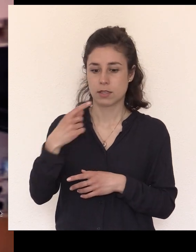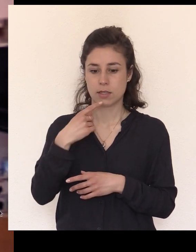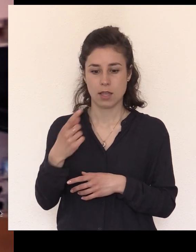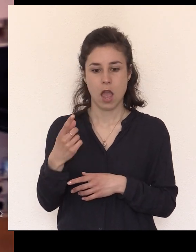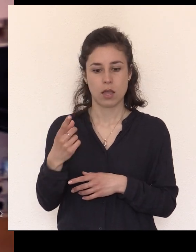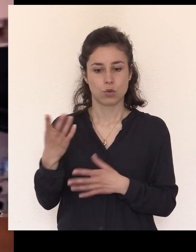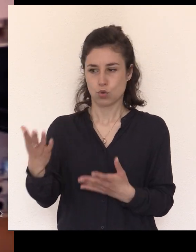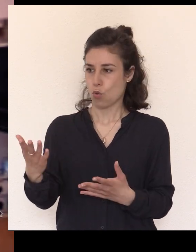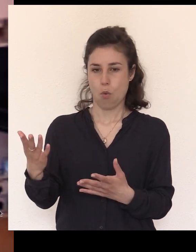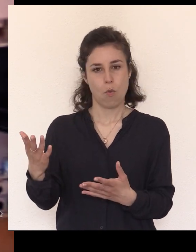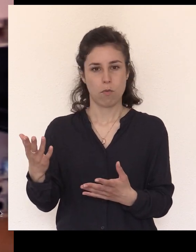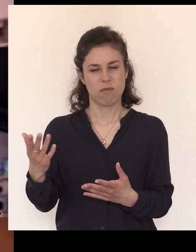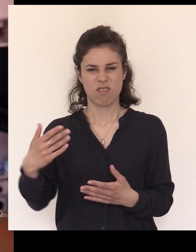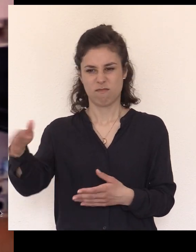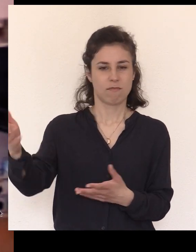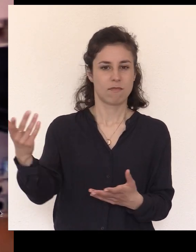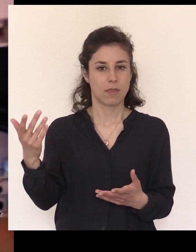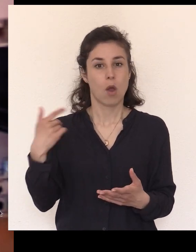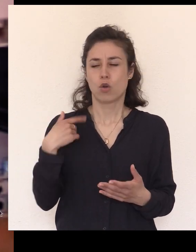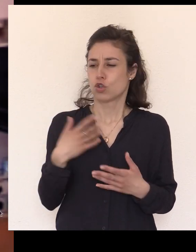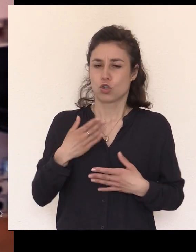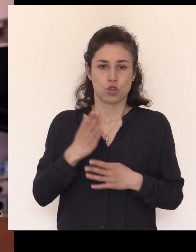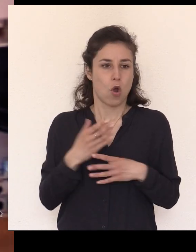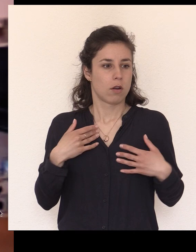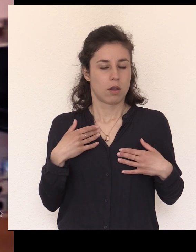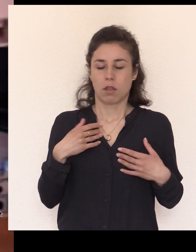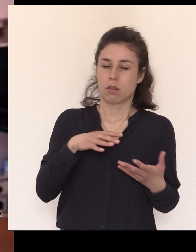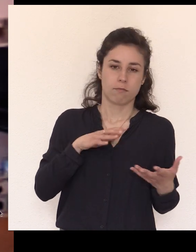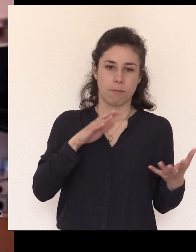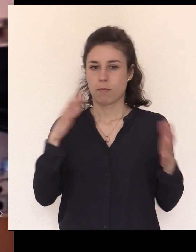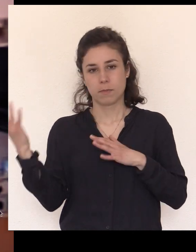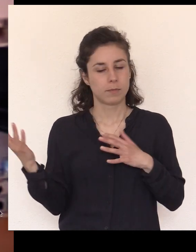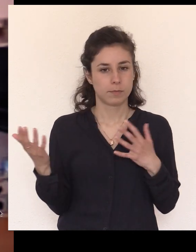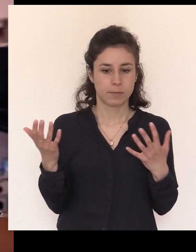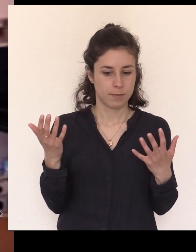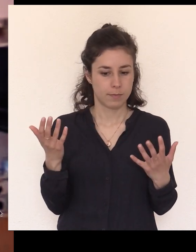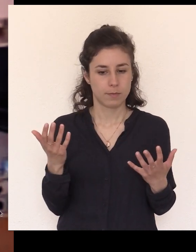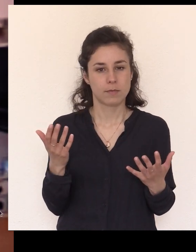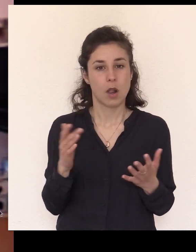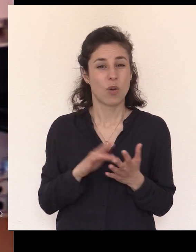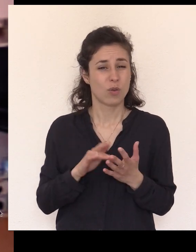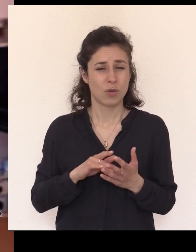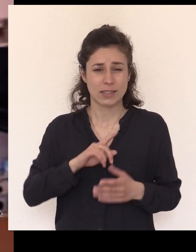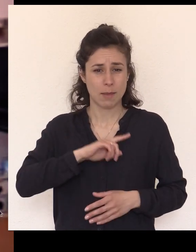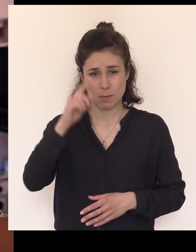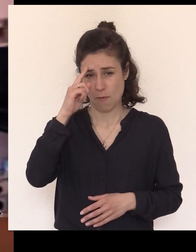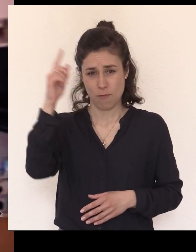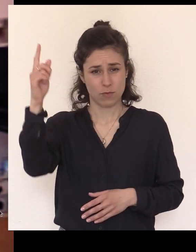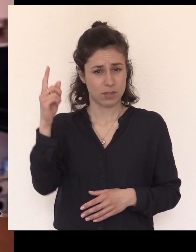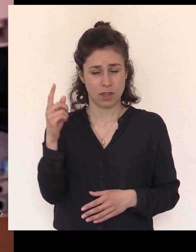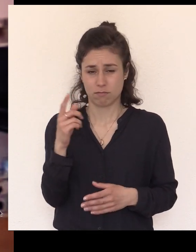macht man nicht. Und ich war total fassungslos, weil ich überhaupt